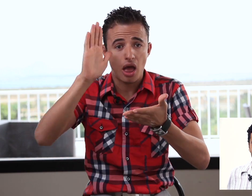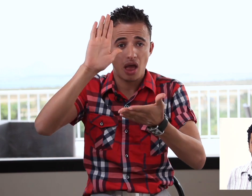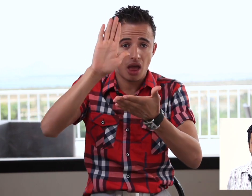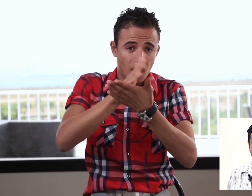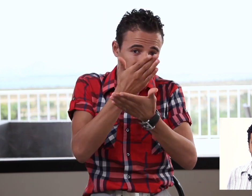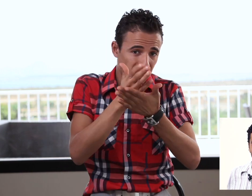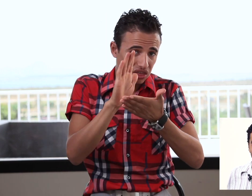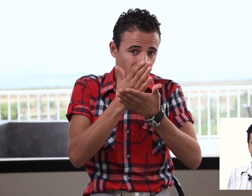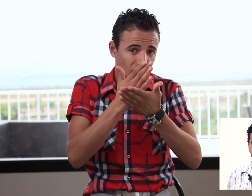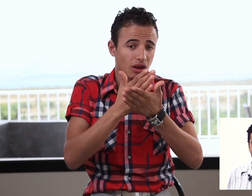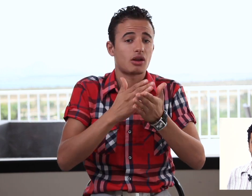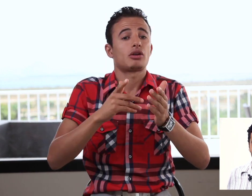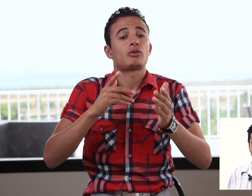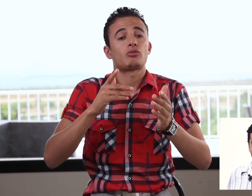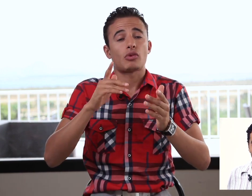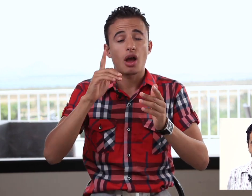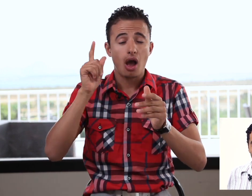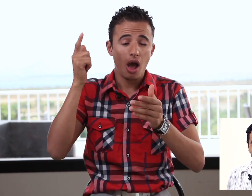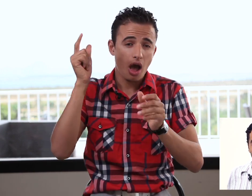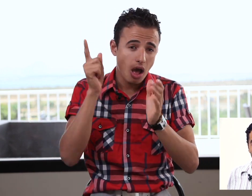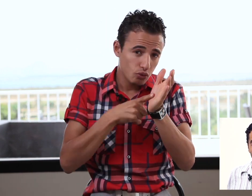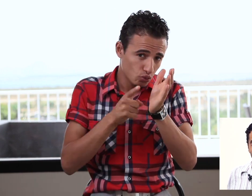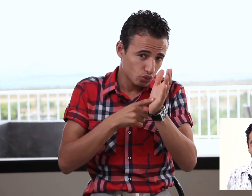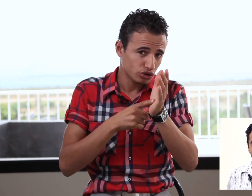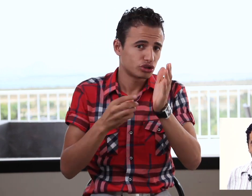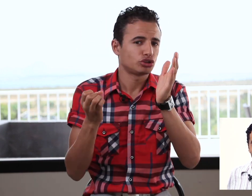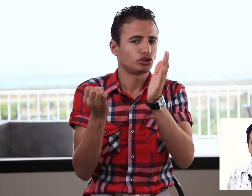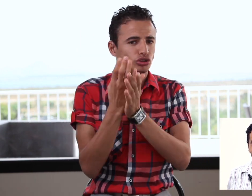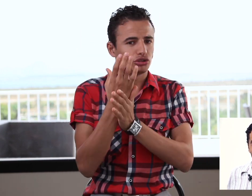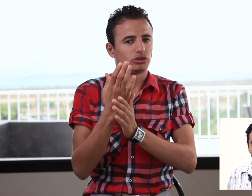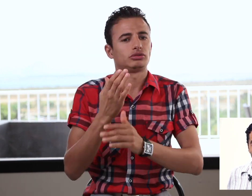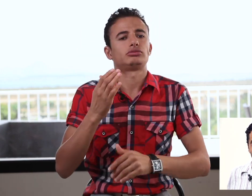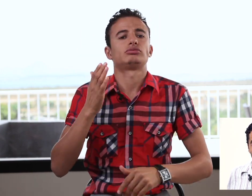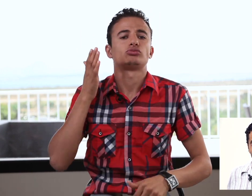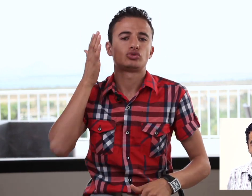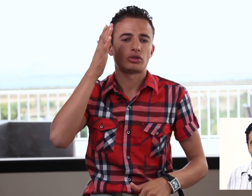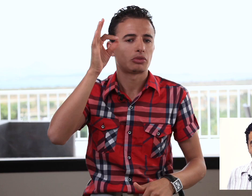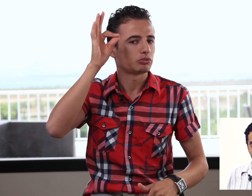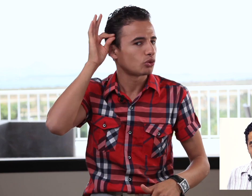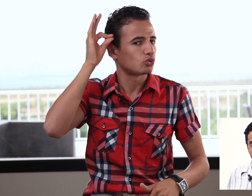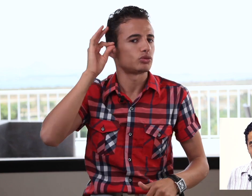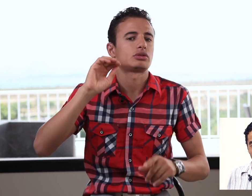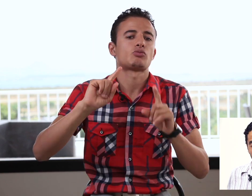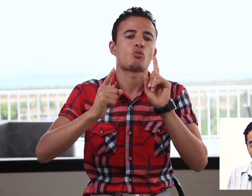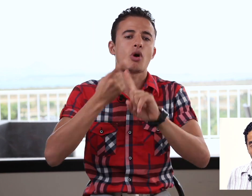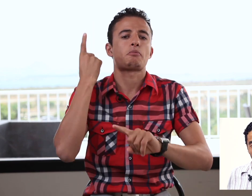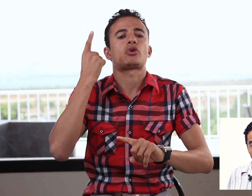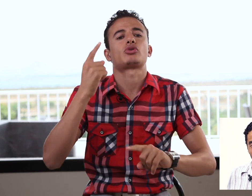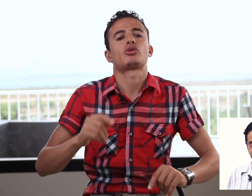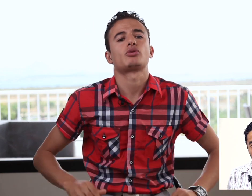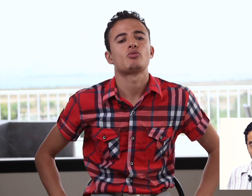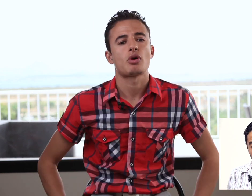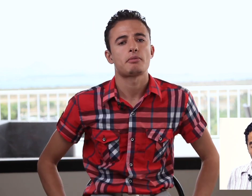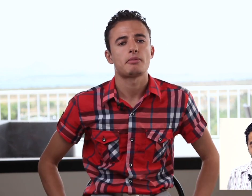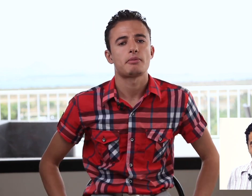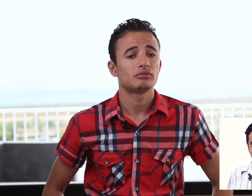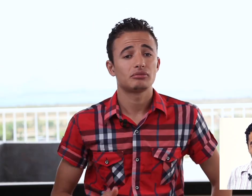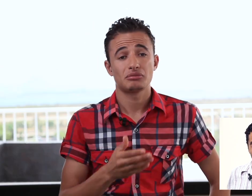ومهمتهم يجتمعوا ويتواصلوا باش يحضروا الدستور، ياسس القانون، ياسس التونسي الجديده اللي احنا نفكروا